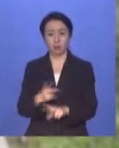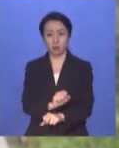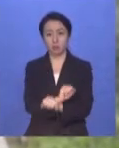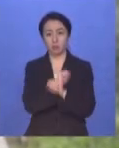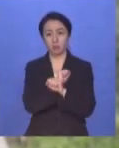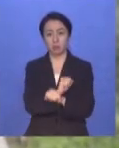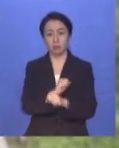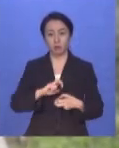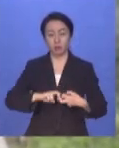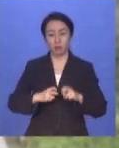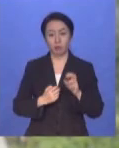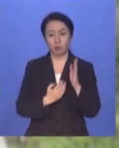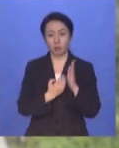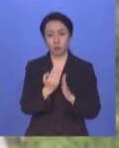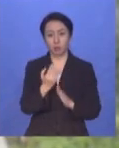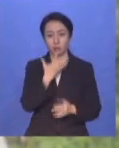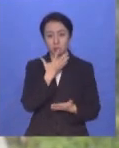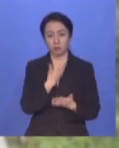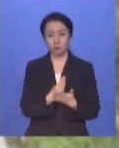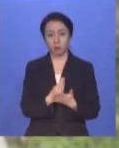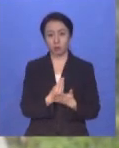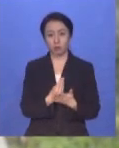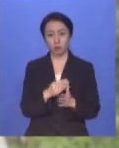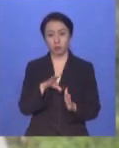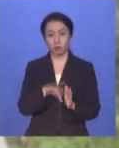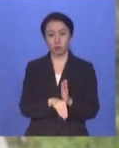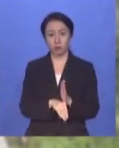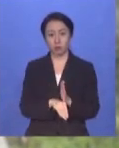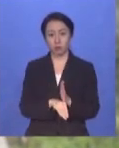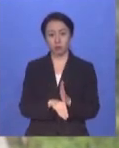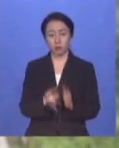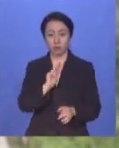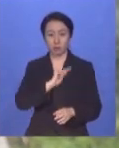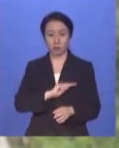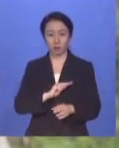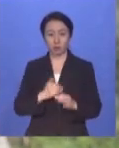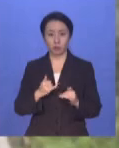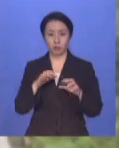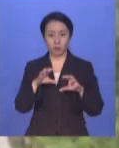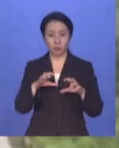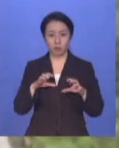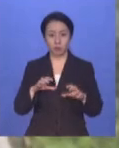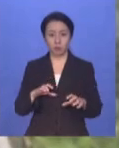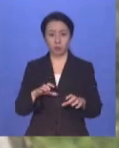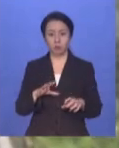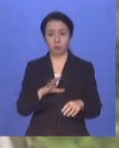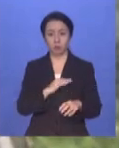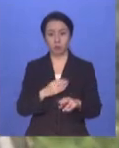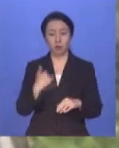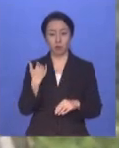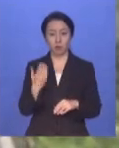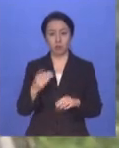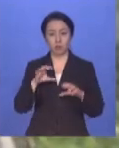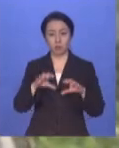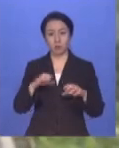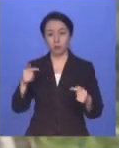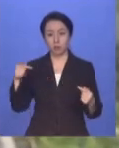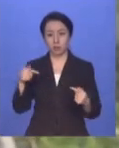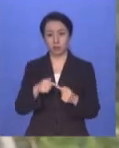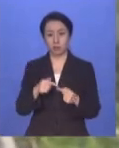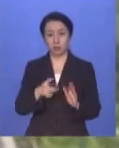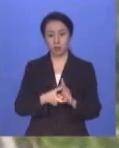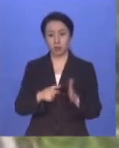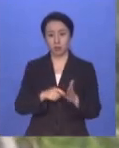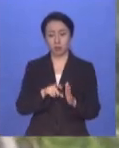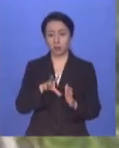ету мәселелері бойынша өзгерістер мен толықтырулар енгізу туралы заң күшіне енді. Осы заңға сәйкес